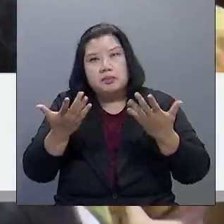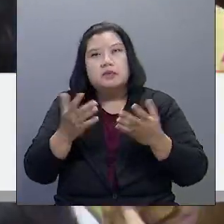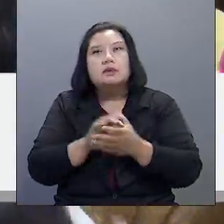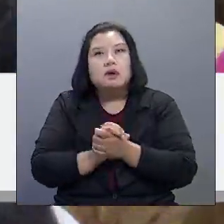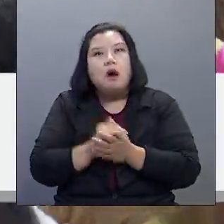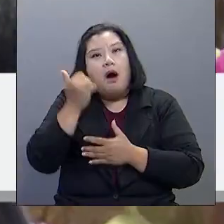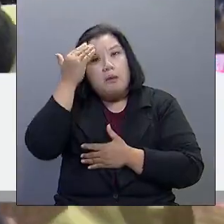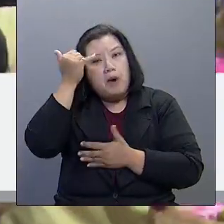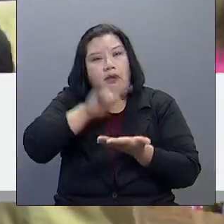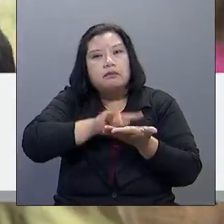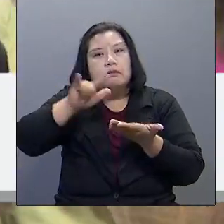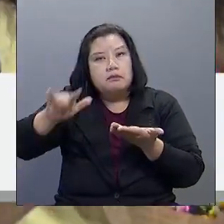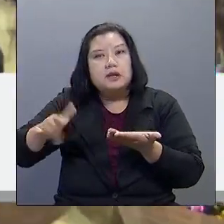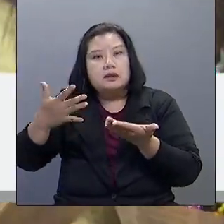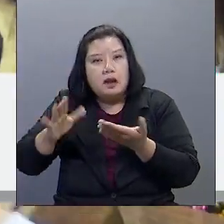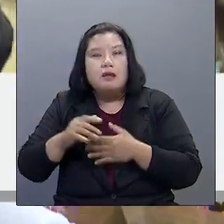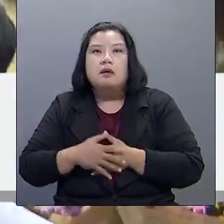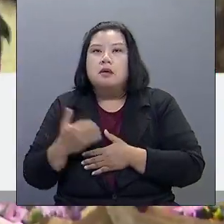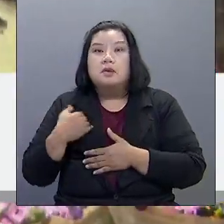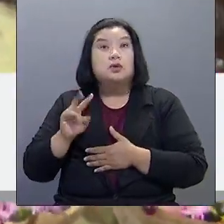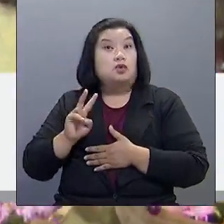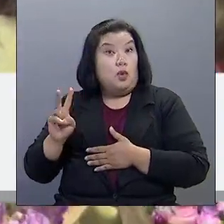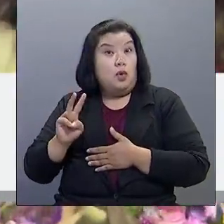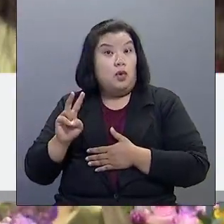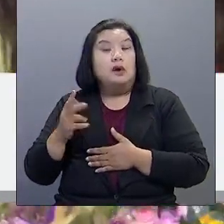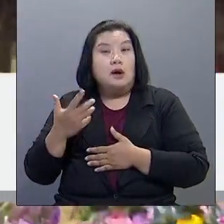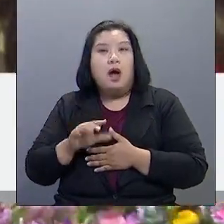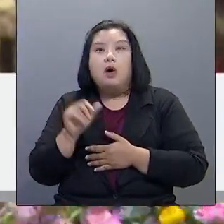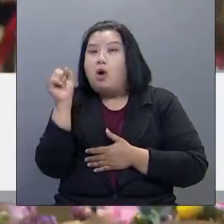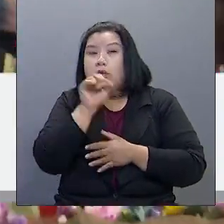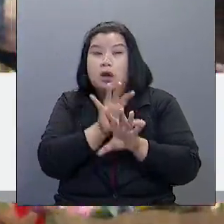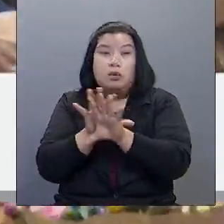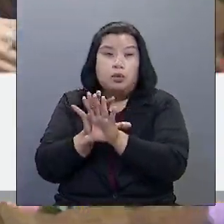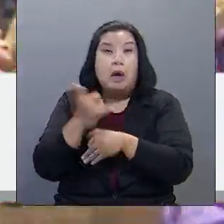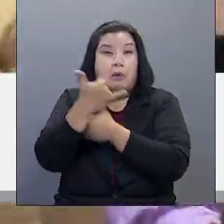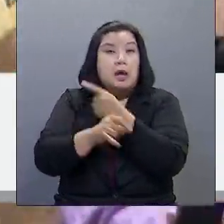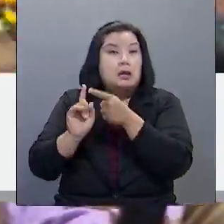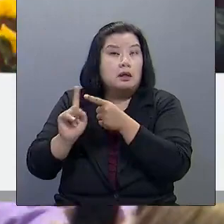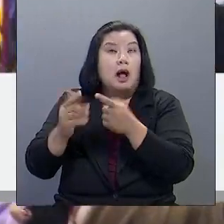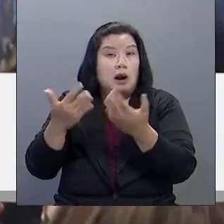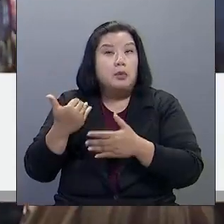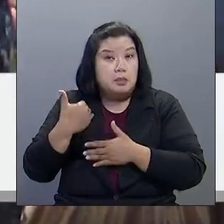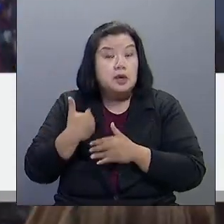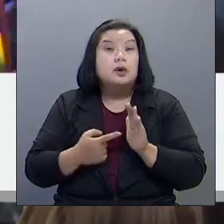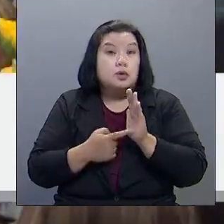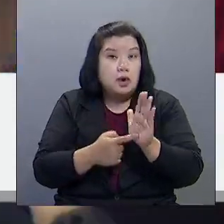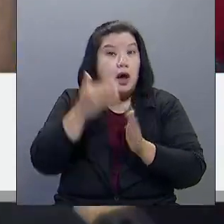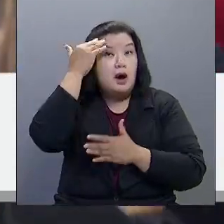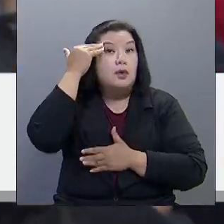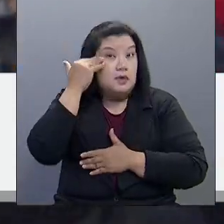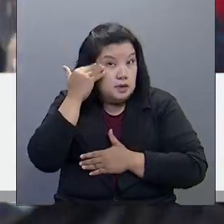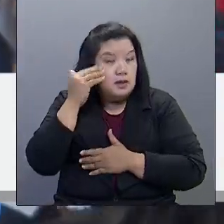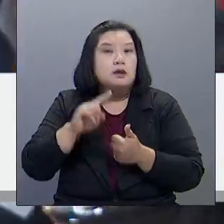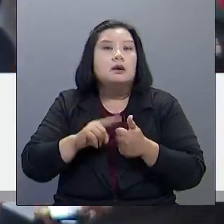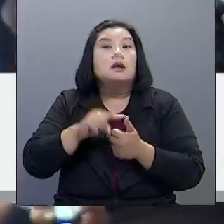แก๊งบินไปอวดความจิ้นนะคะจัดแฟนมิตแบบเวิลด์ทัวร์มาแล้วหลายประเทศเลยไม่ว่าจะเป็นที่เกาหลีใต้นะคะ